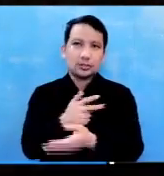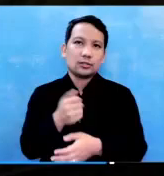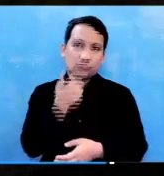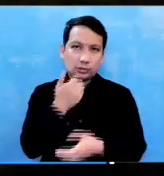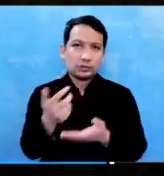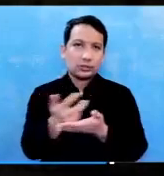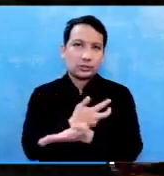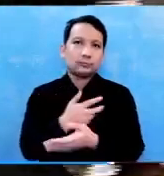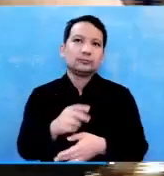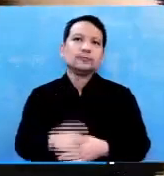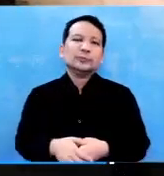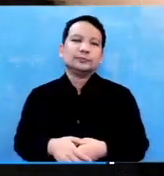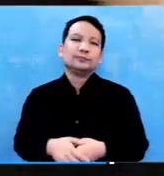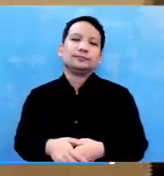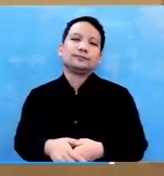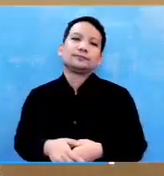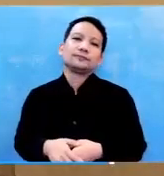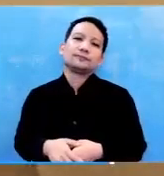ago,